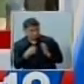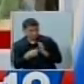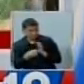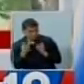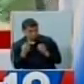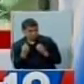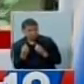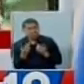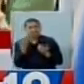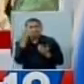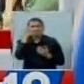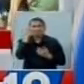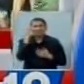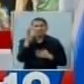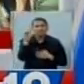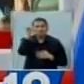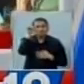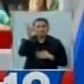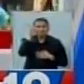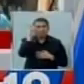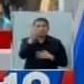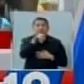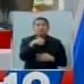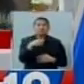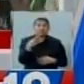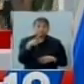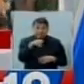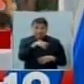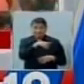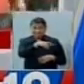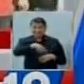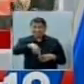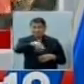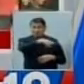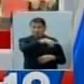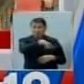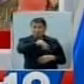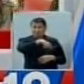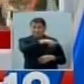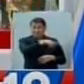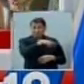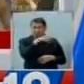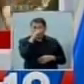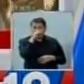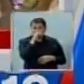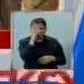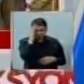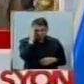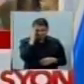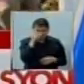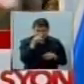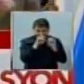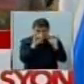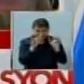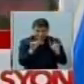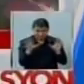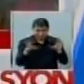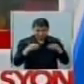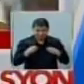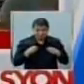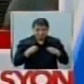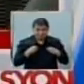mga kausap natin, mga senior, okay naman sa inyo itong sistema na to. Okay po sa inyo? Okay, naghahanap tayo kung